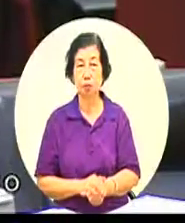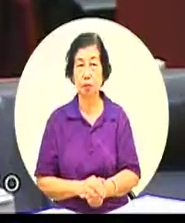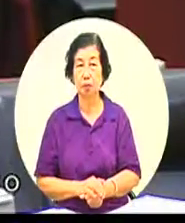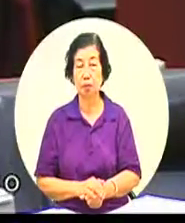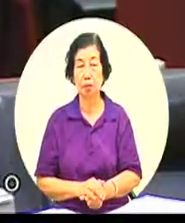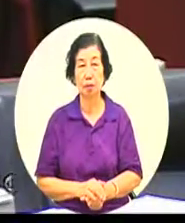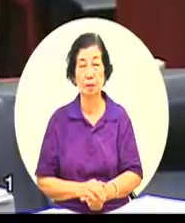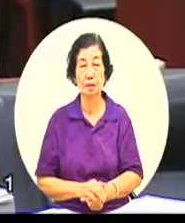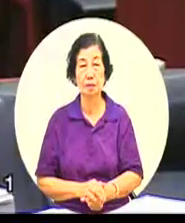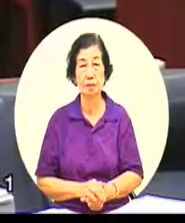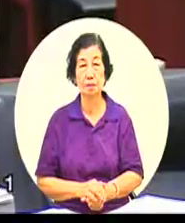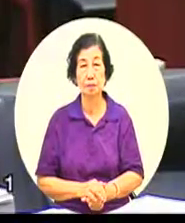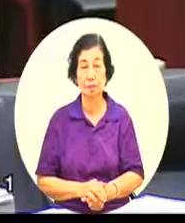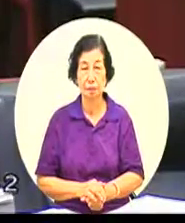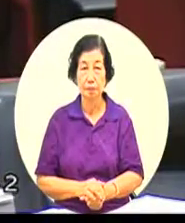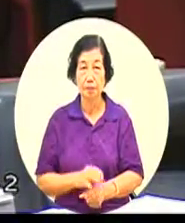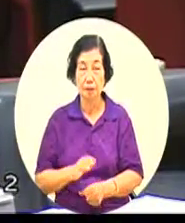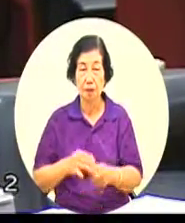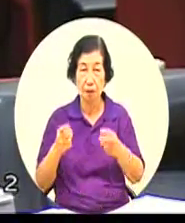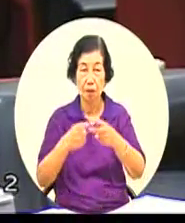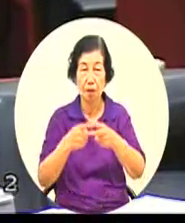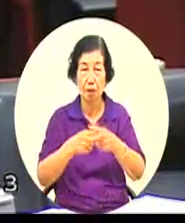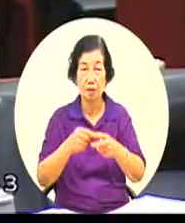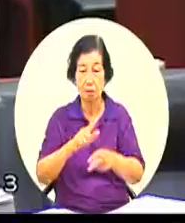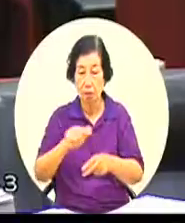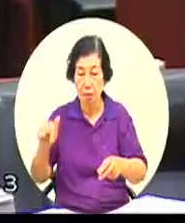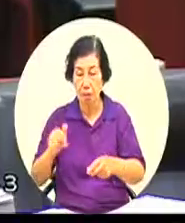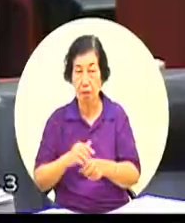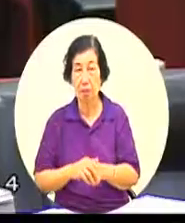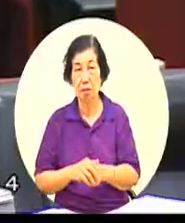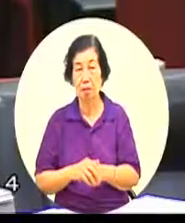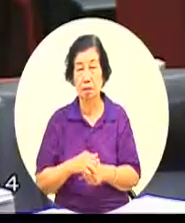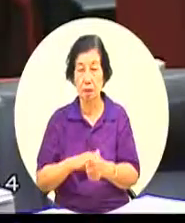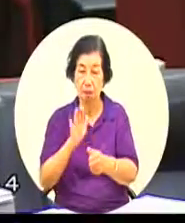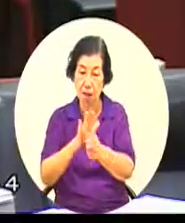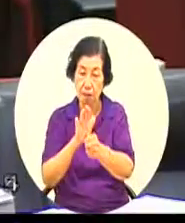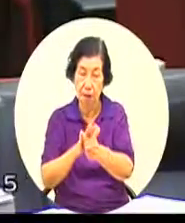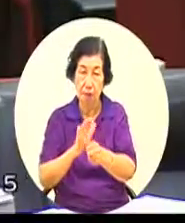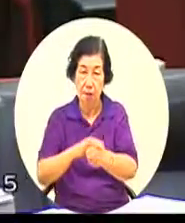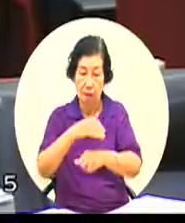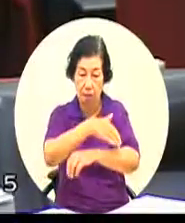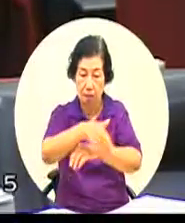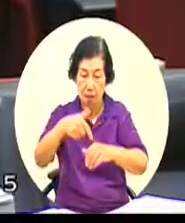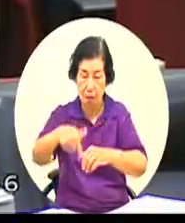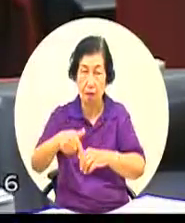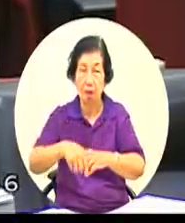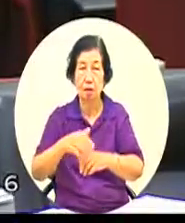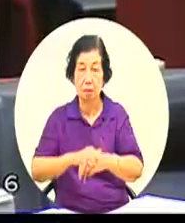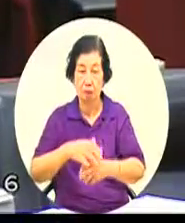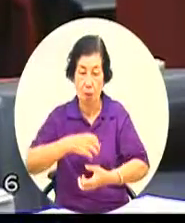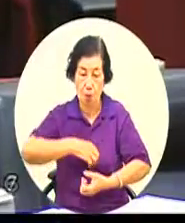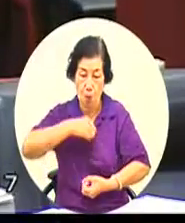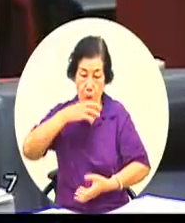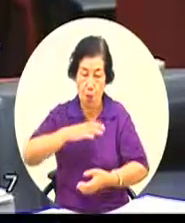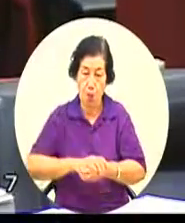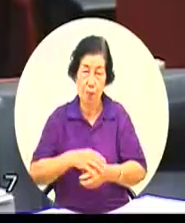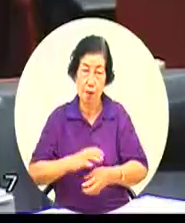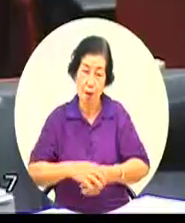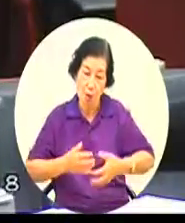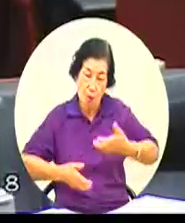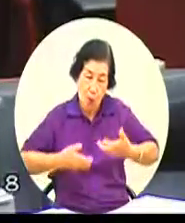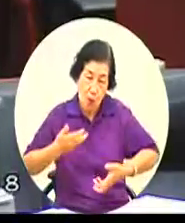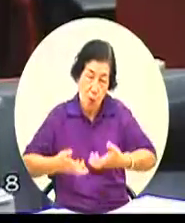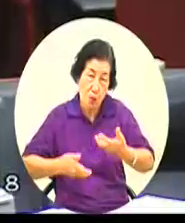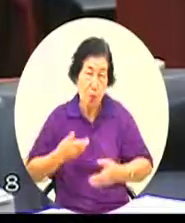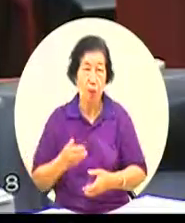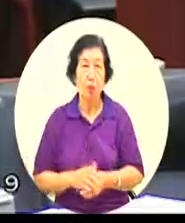呦！一个小小的东西，你嘛小我给阮庄卡所在那些长辈温暖一下嘛，给伊小我一个